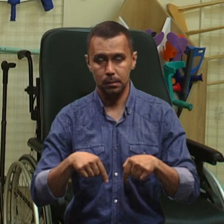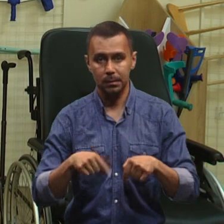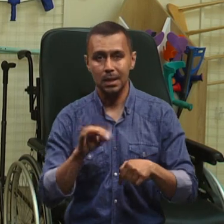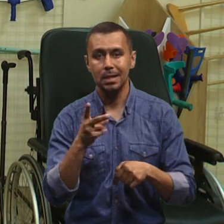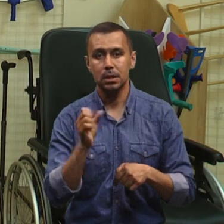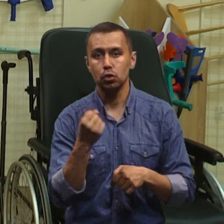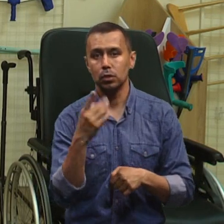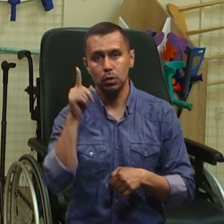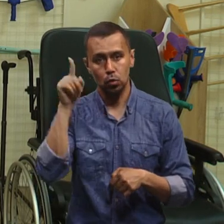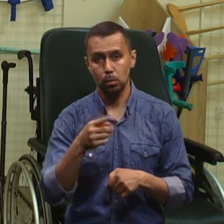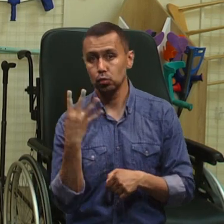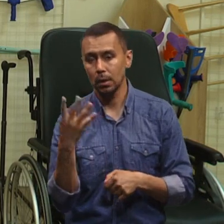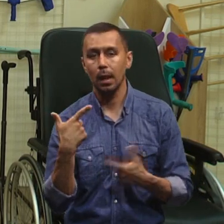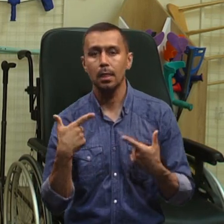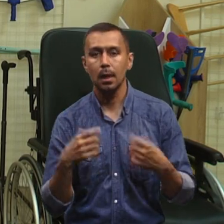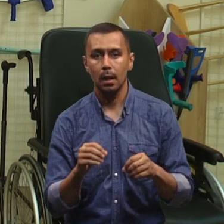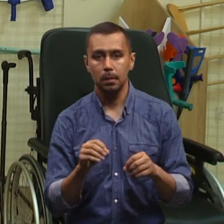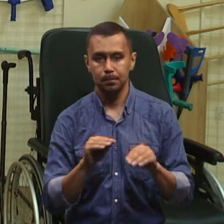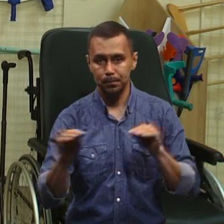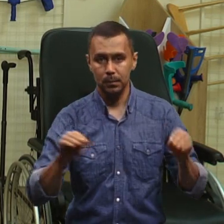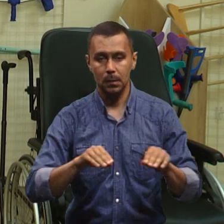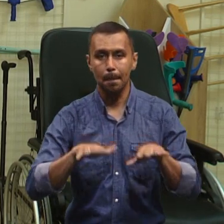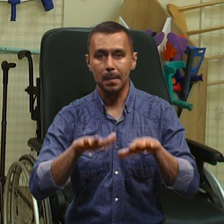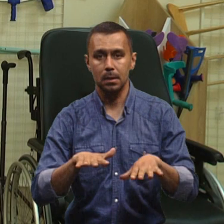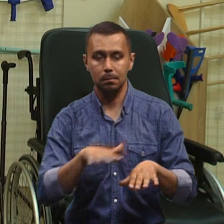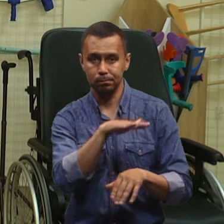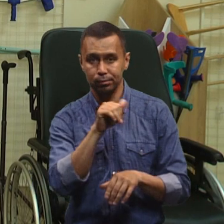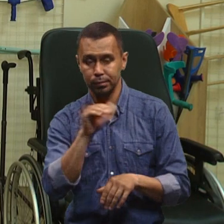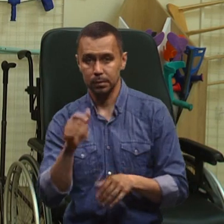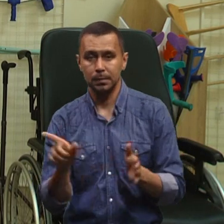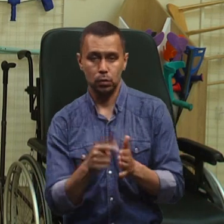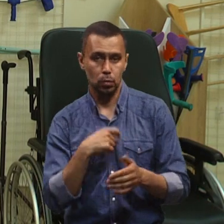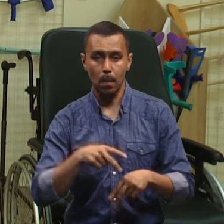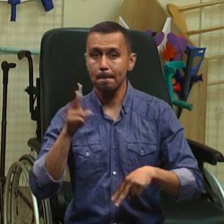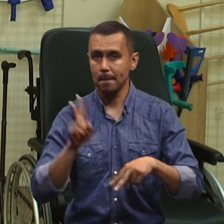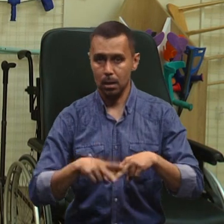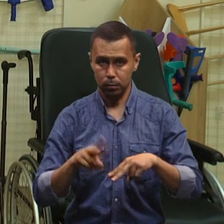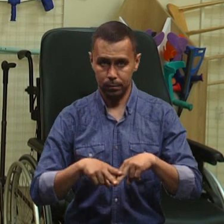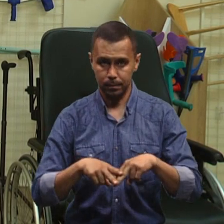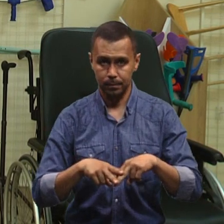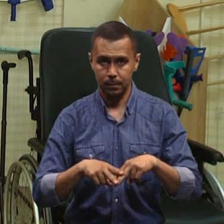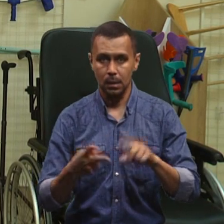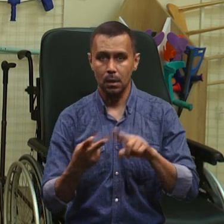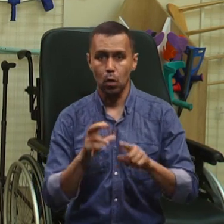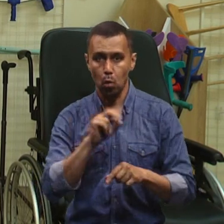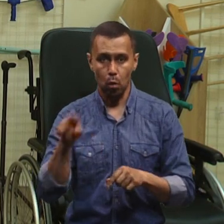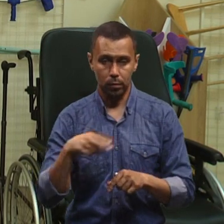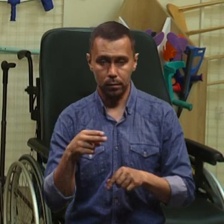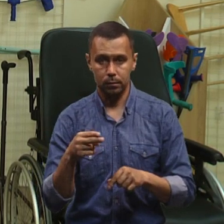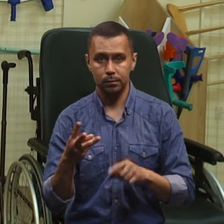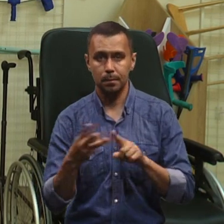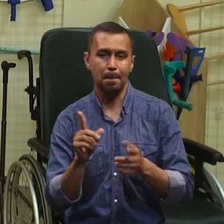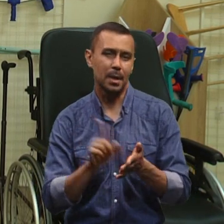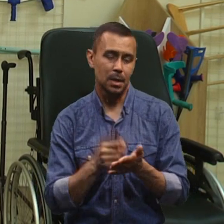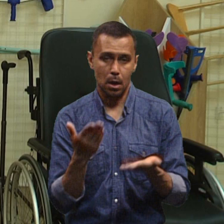Зірічанську 14/4, де розташований пункт прокату. З собою мають паспорт, ідентифікаційний,